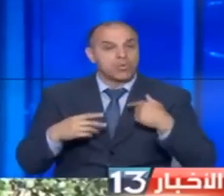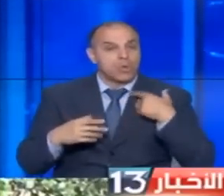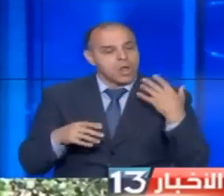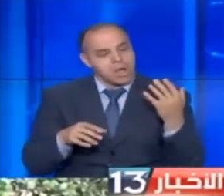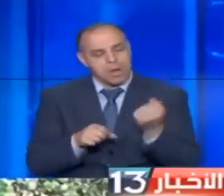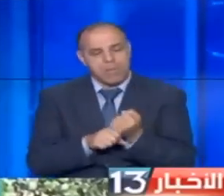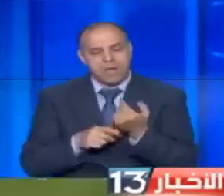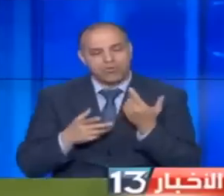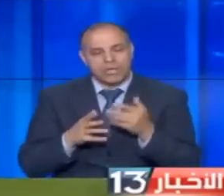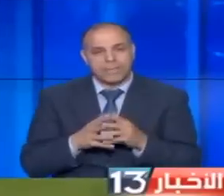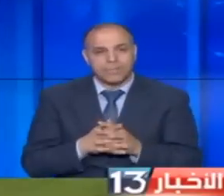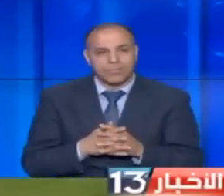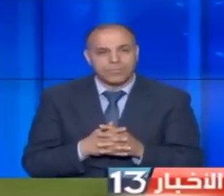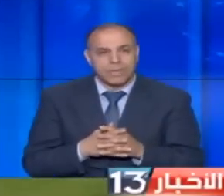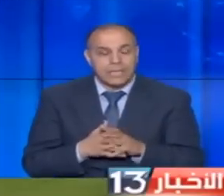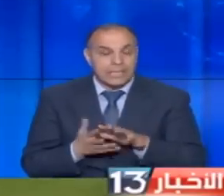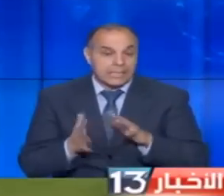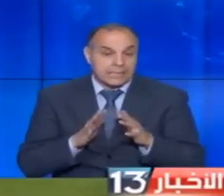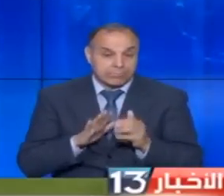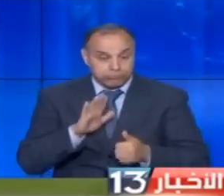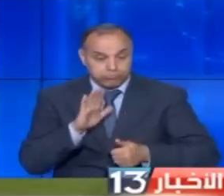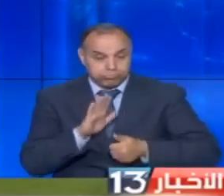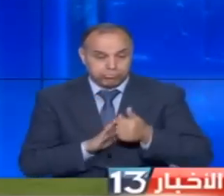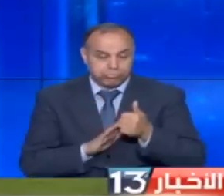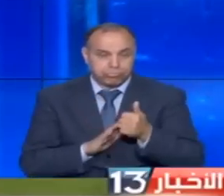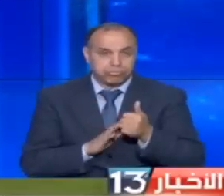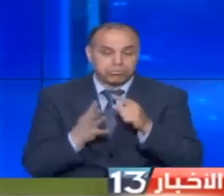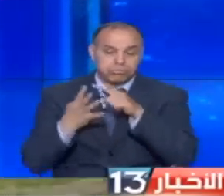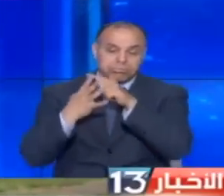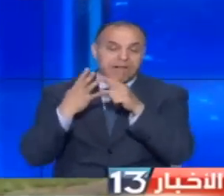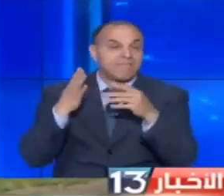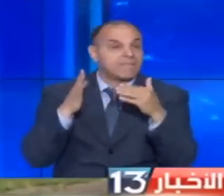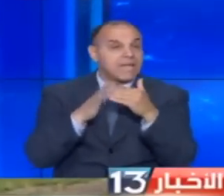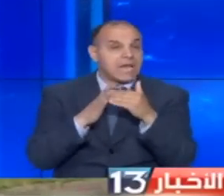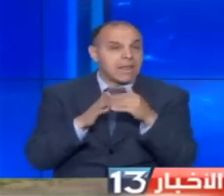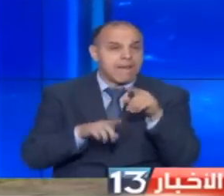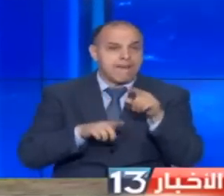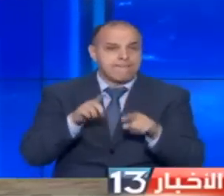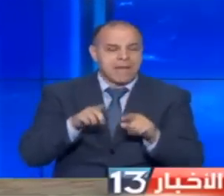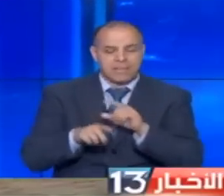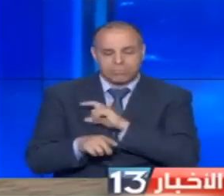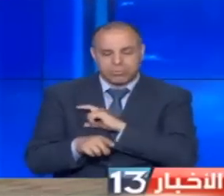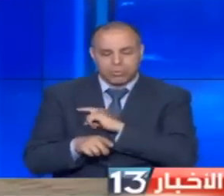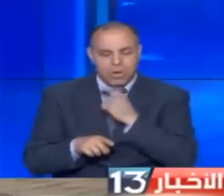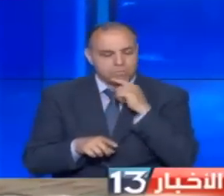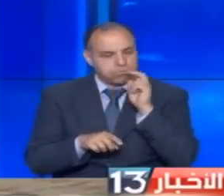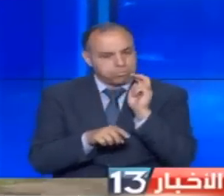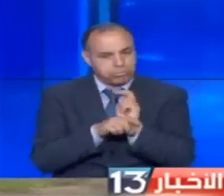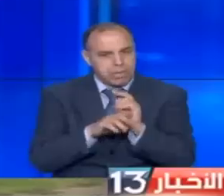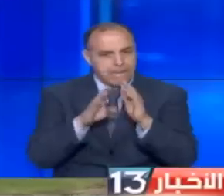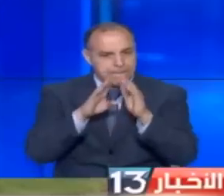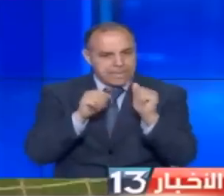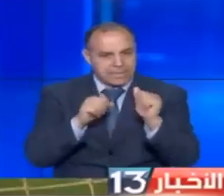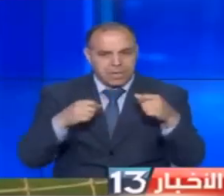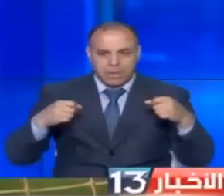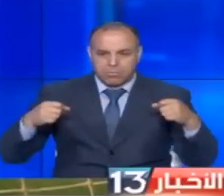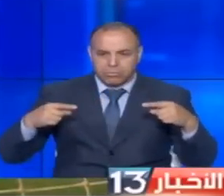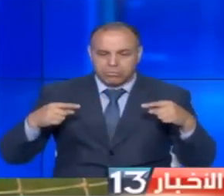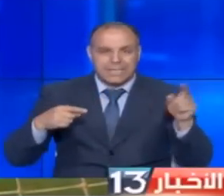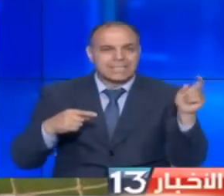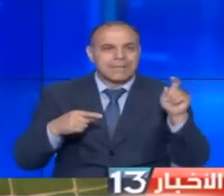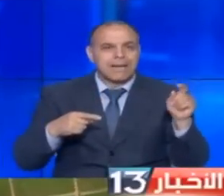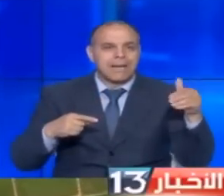بتكون ان شاء الله وفي صوره النجاح في العبور للمربع الذهبي فانها بعثه النجم الساحلي ستبقى في مصر من اجل مواجهه الزمالك